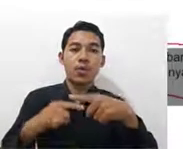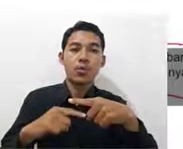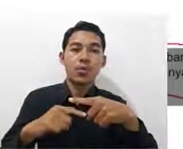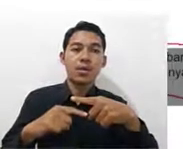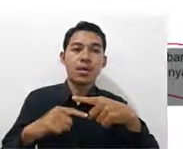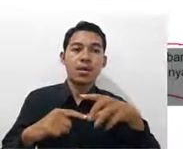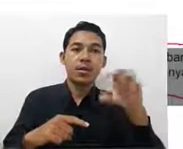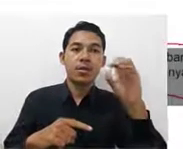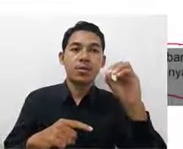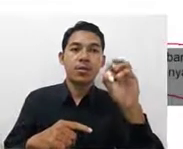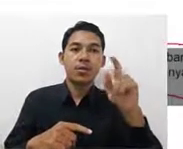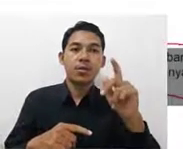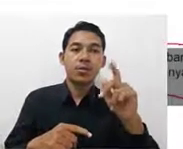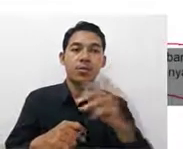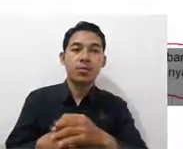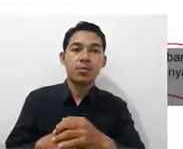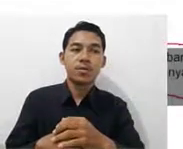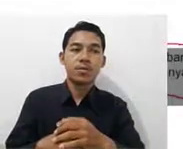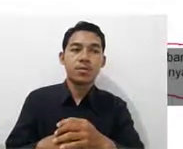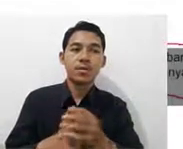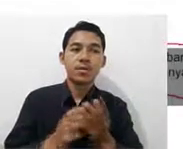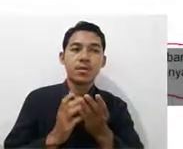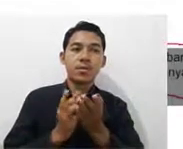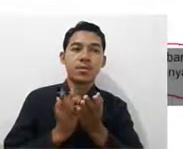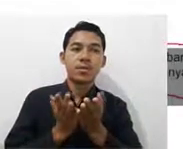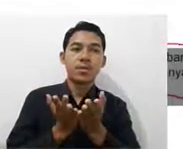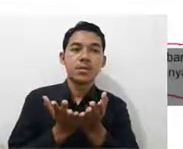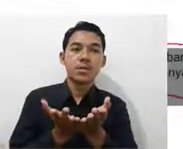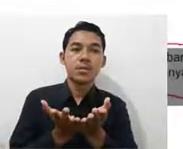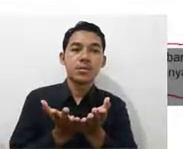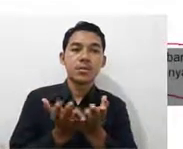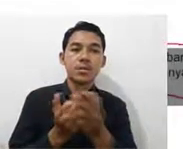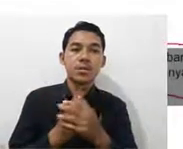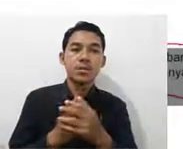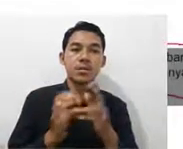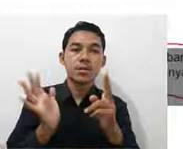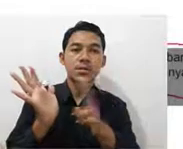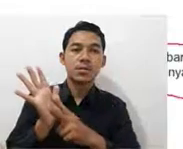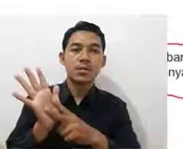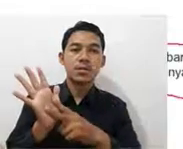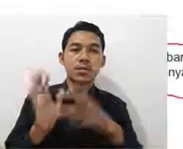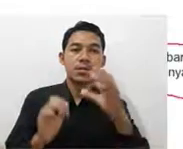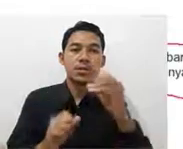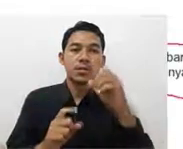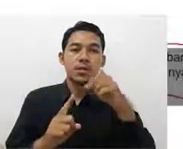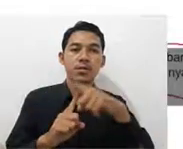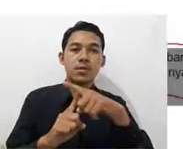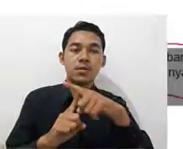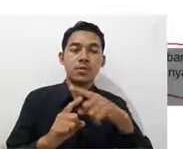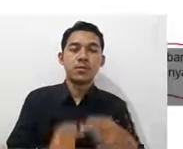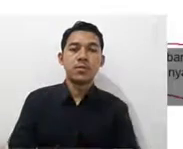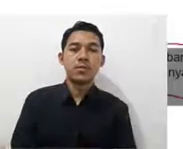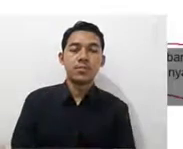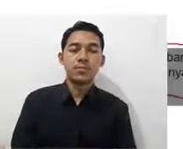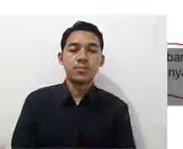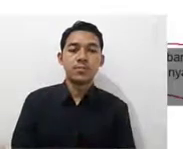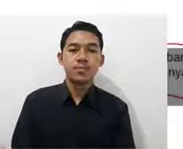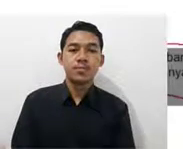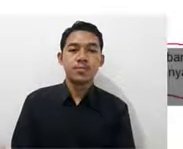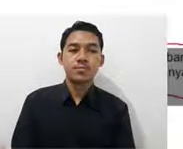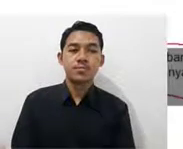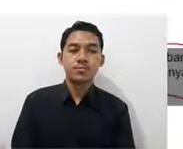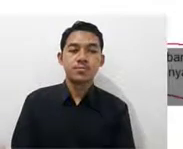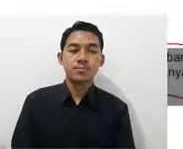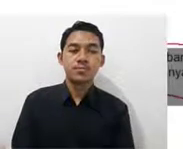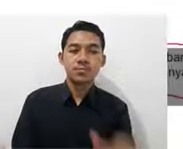Nah, ini gerbang OR, terus dikasih NOT. Nah,